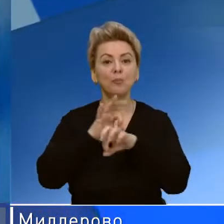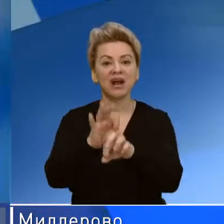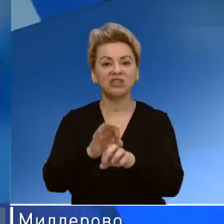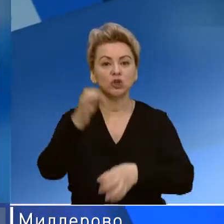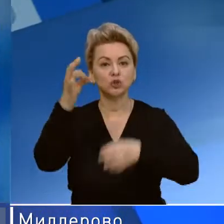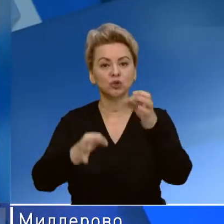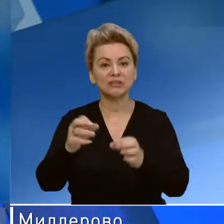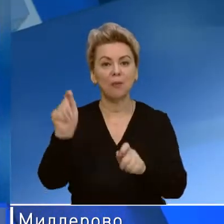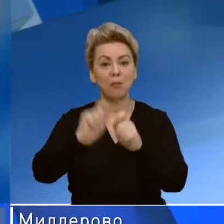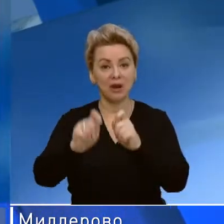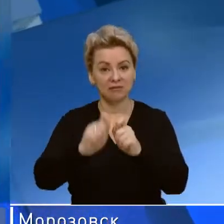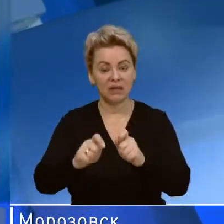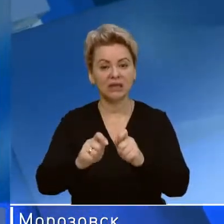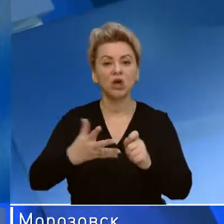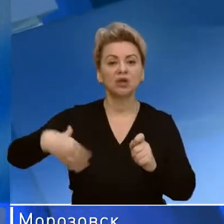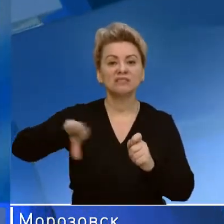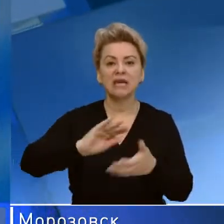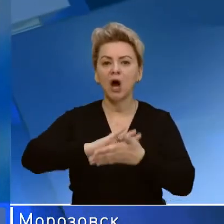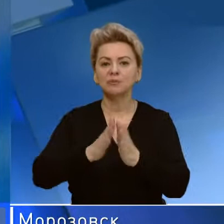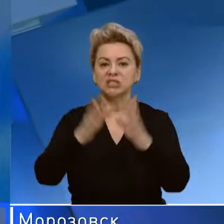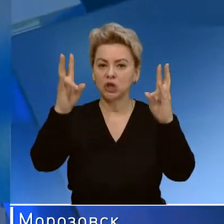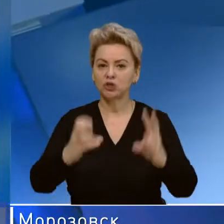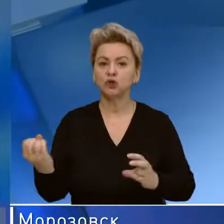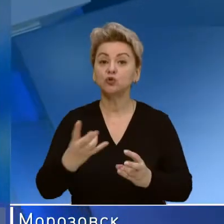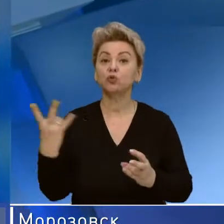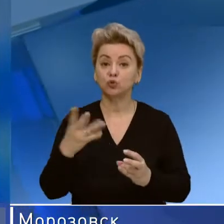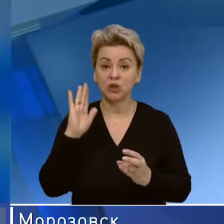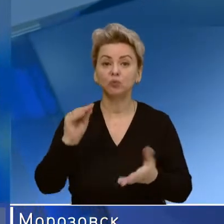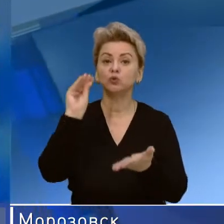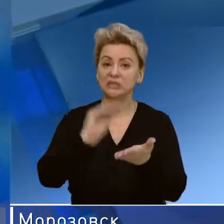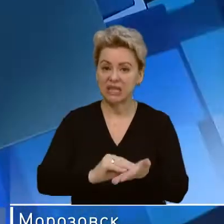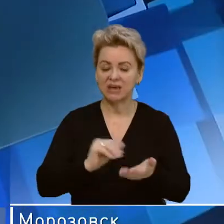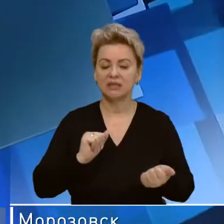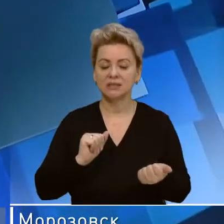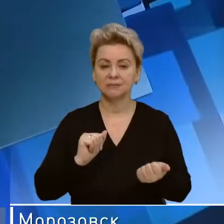проведение судебных экспертиз. Все обстоятельства трагедии еще предстоит установить.